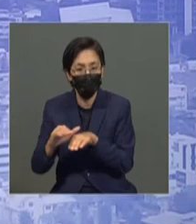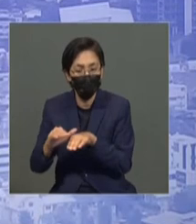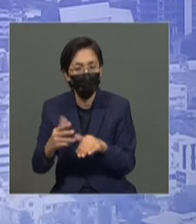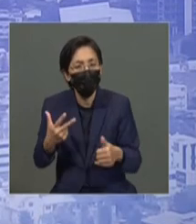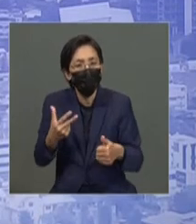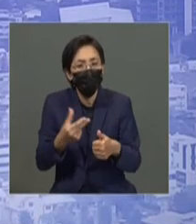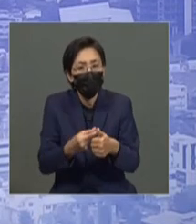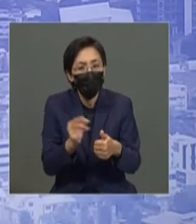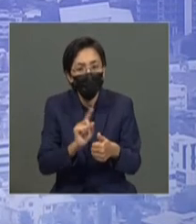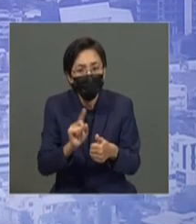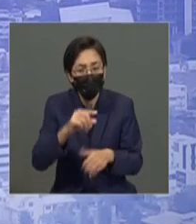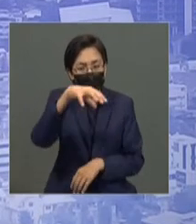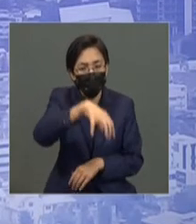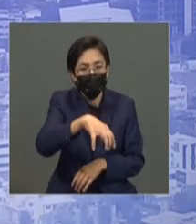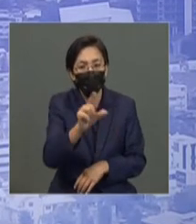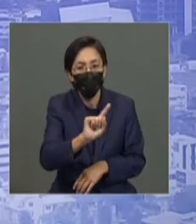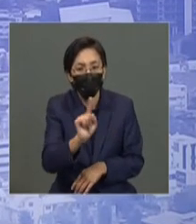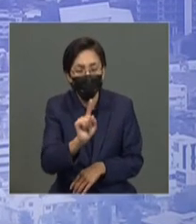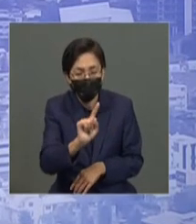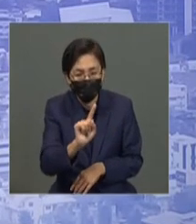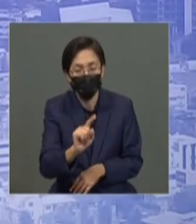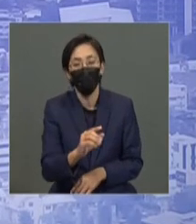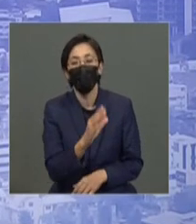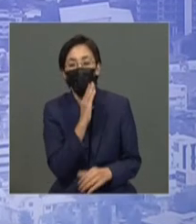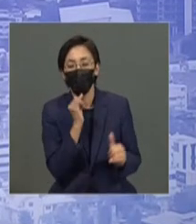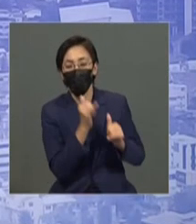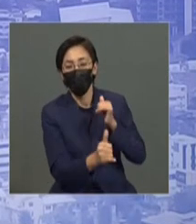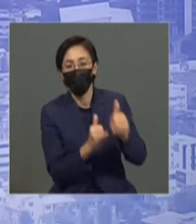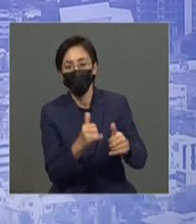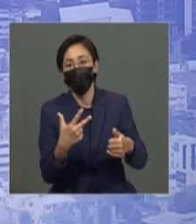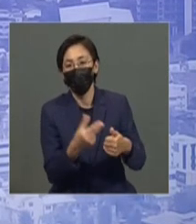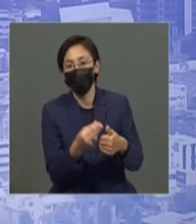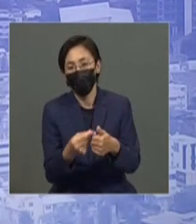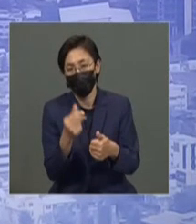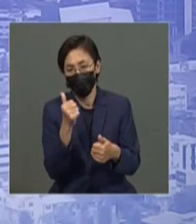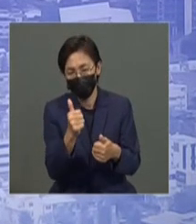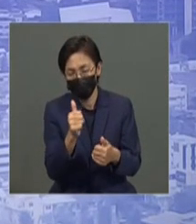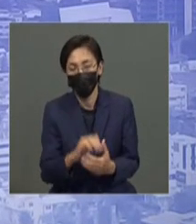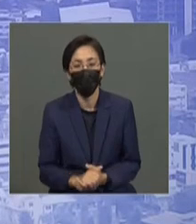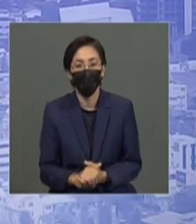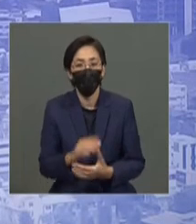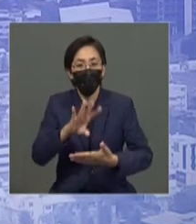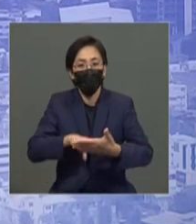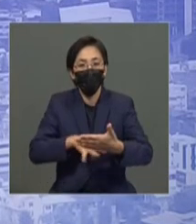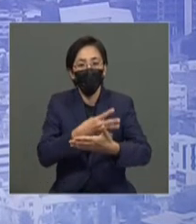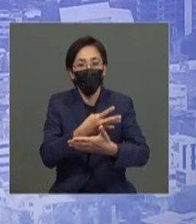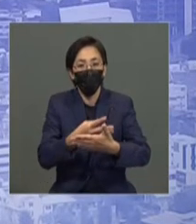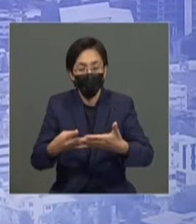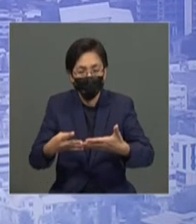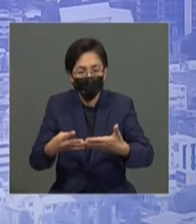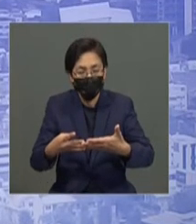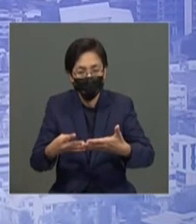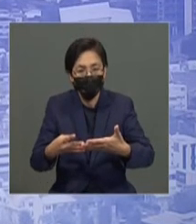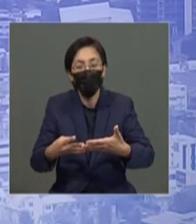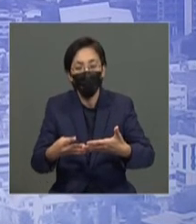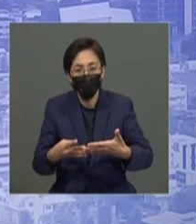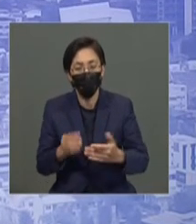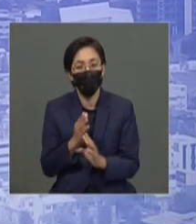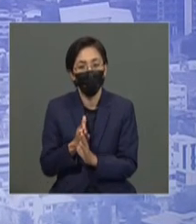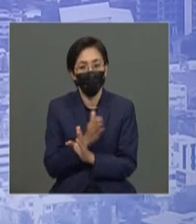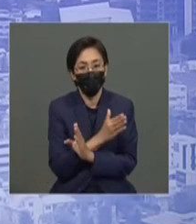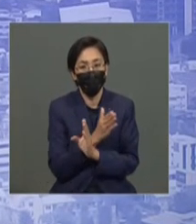ฉีดนั้นรองรับได้ปริมาณที่เป็นไปตามแผนมีการกำหนดนะคะว่าในระยะก่อนหน้